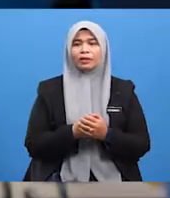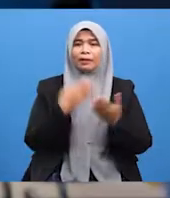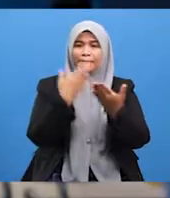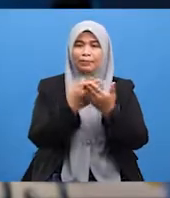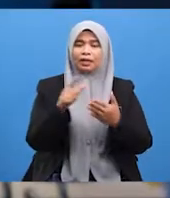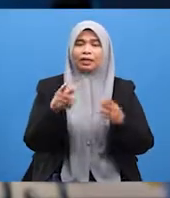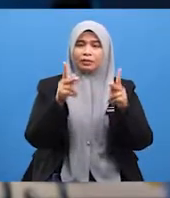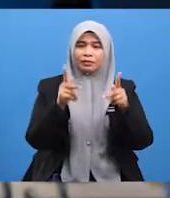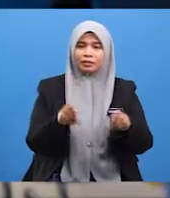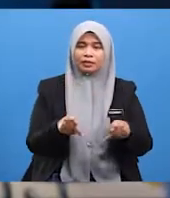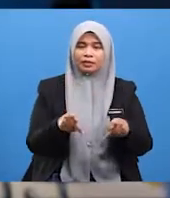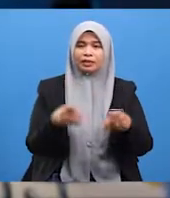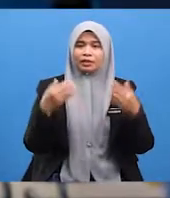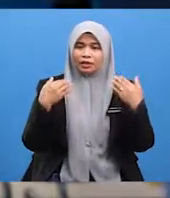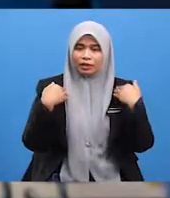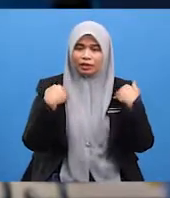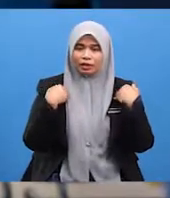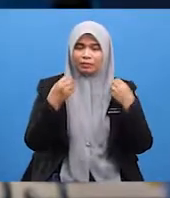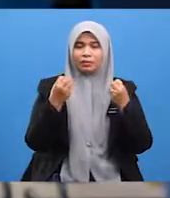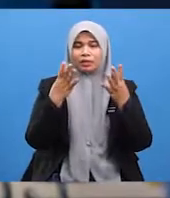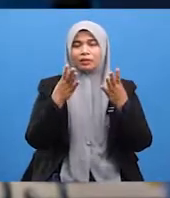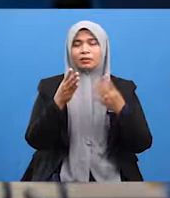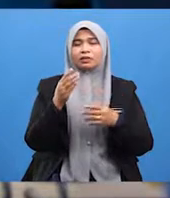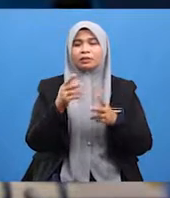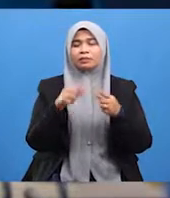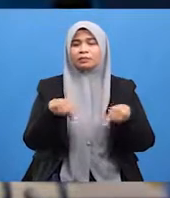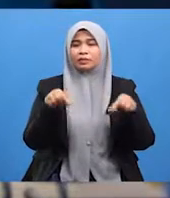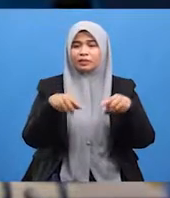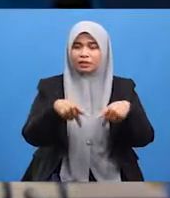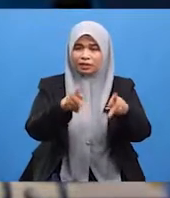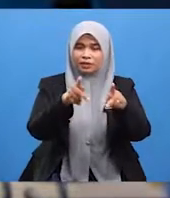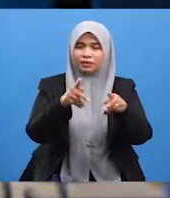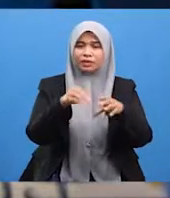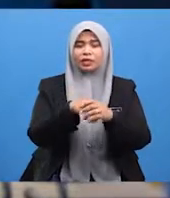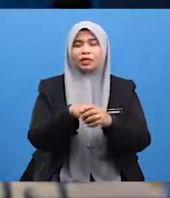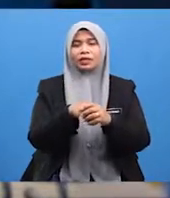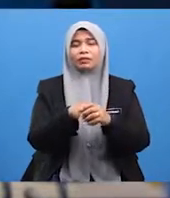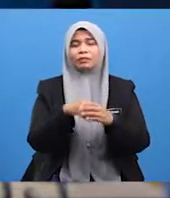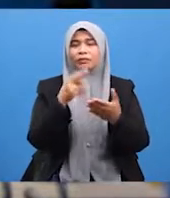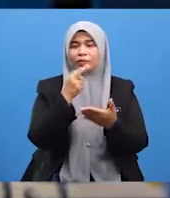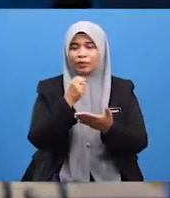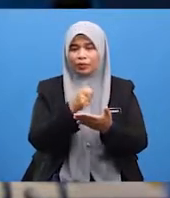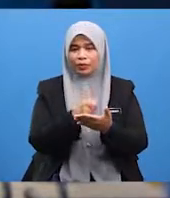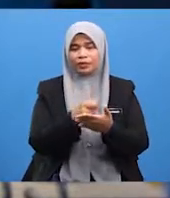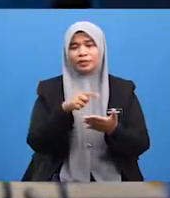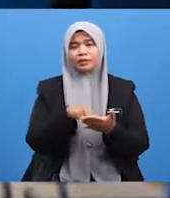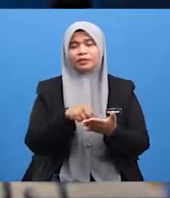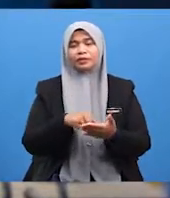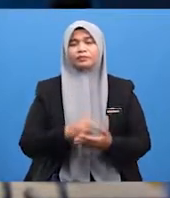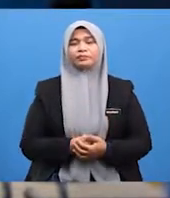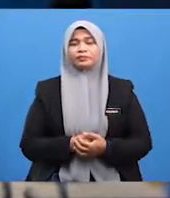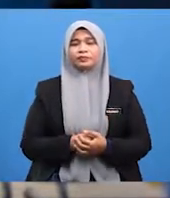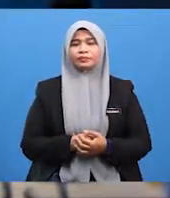Baiklah pelajar, terdapat beberapa peristiwa di dalam Sulalatus Salatin yang berkaitan dengan jati